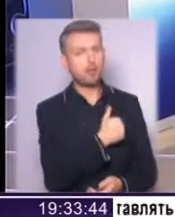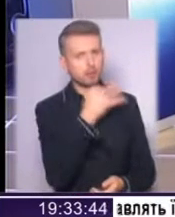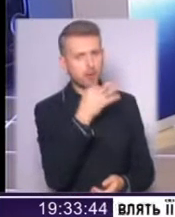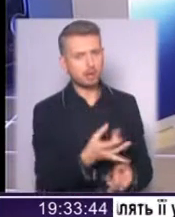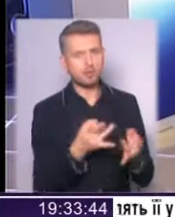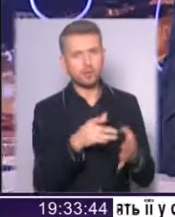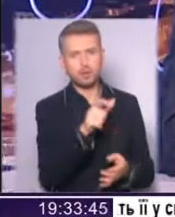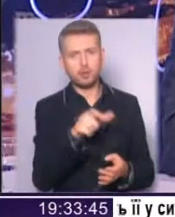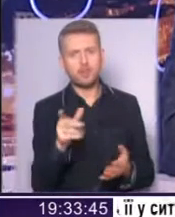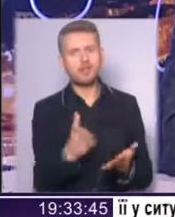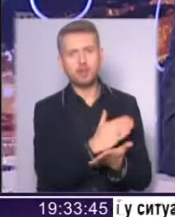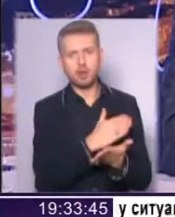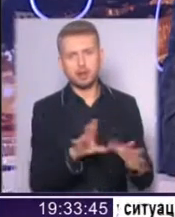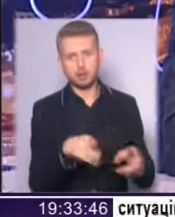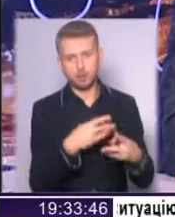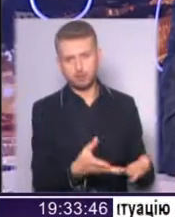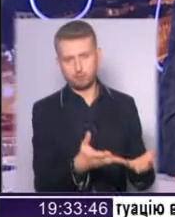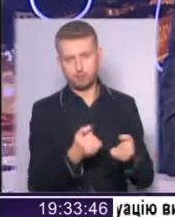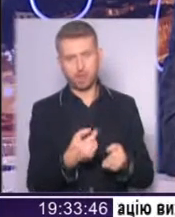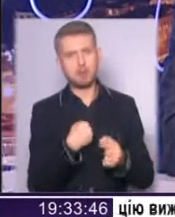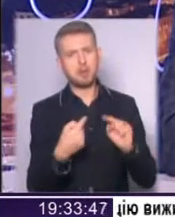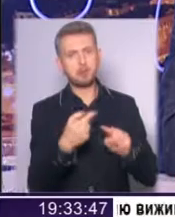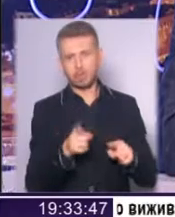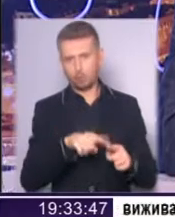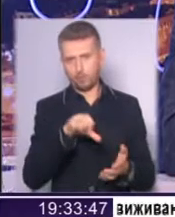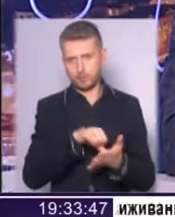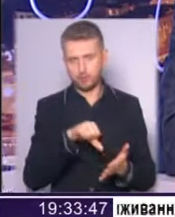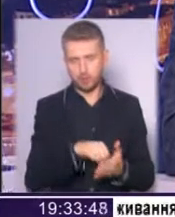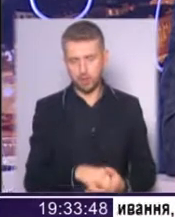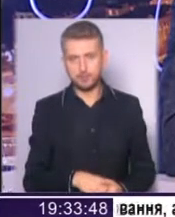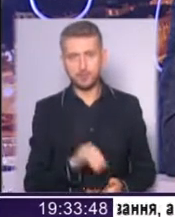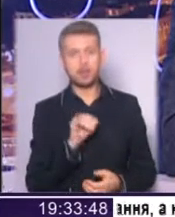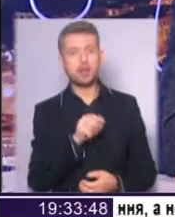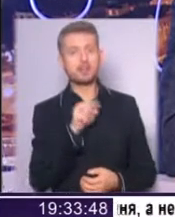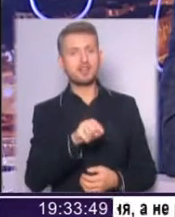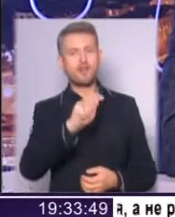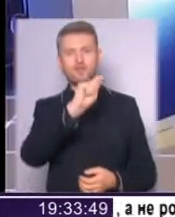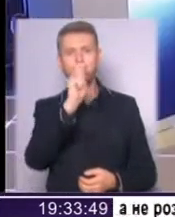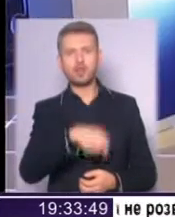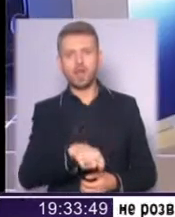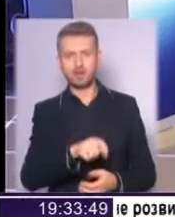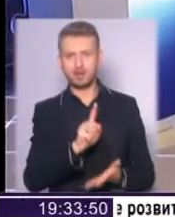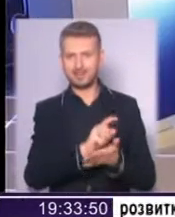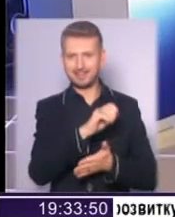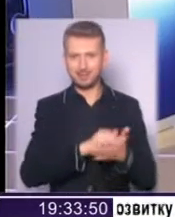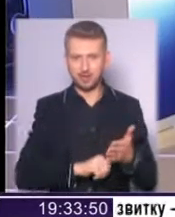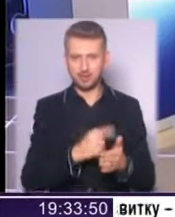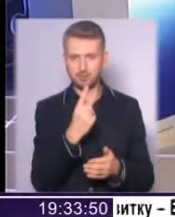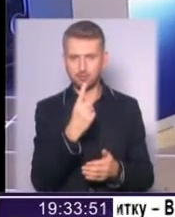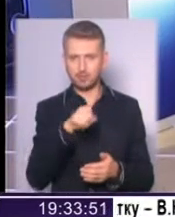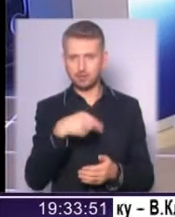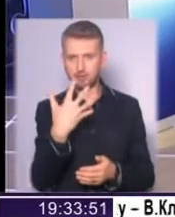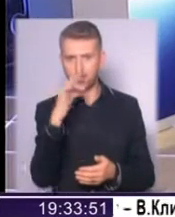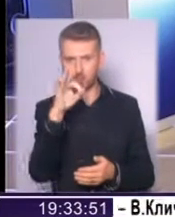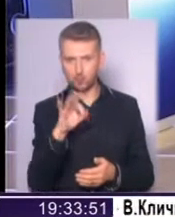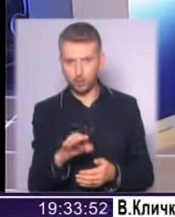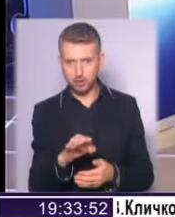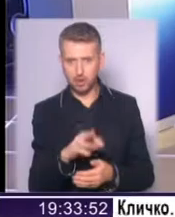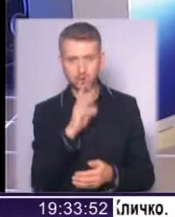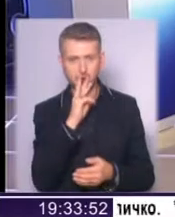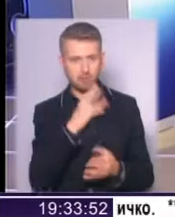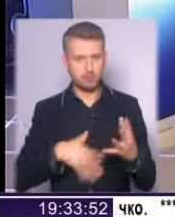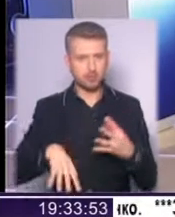те, що гроші в олігархів, згодна. Але, ну, так само, якщо їх не беруть в олігархів, а беруть в простих людей, то давайте брати у всіх простих людей.